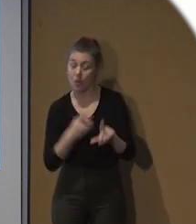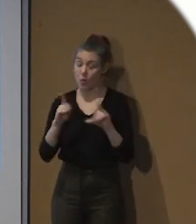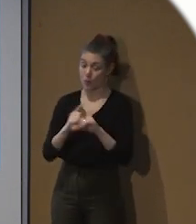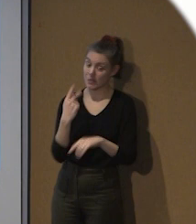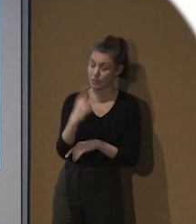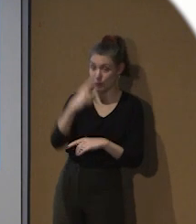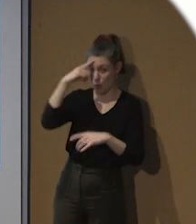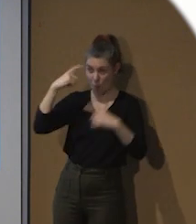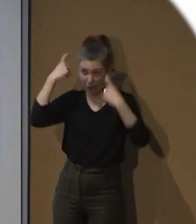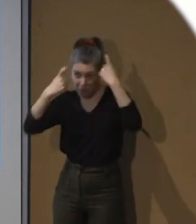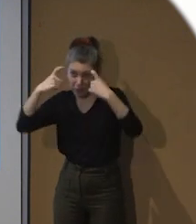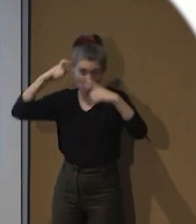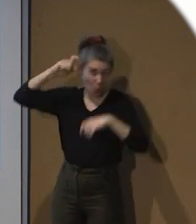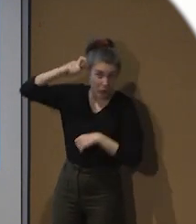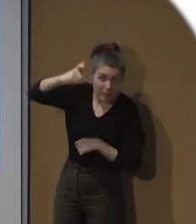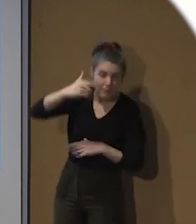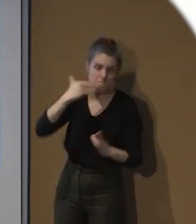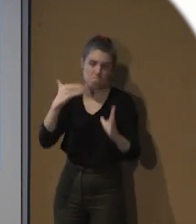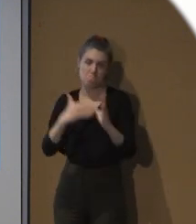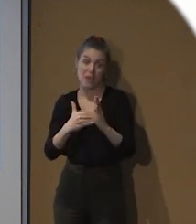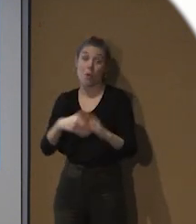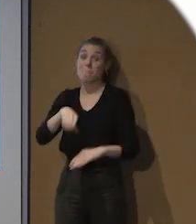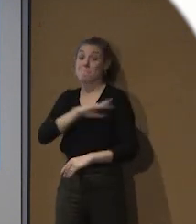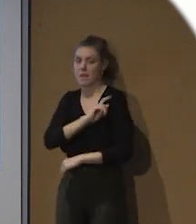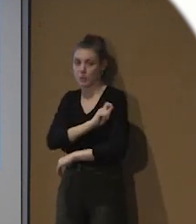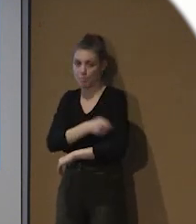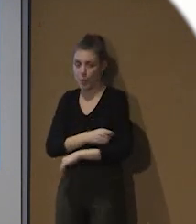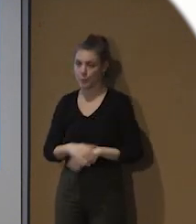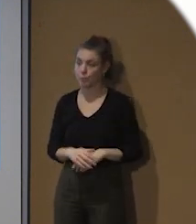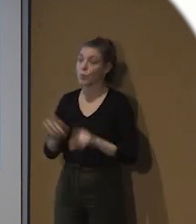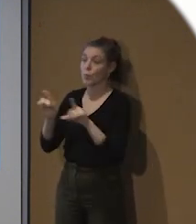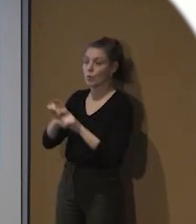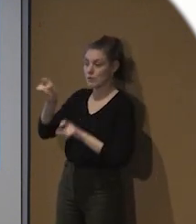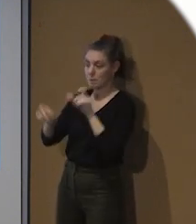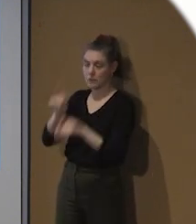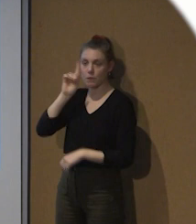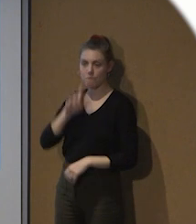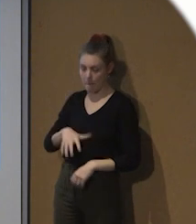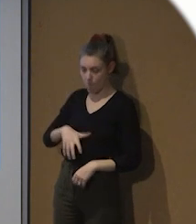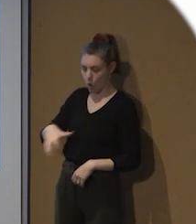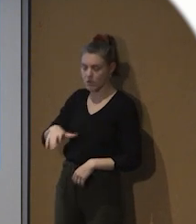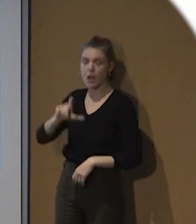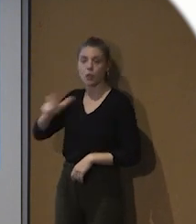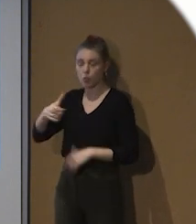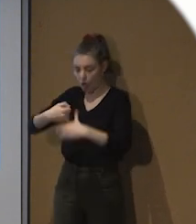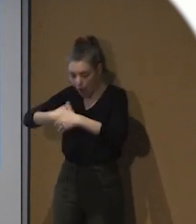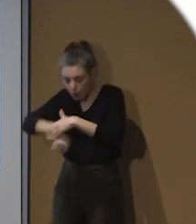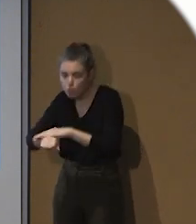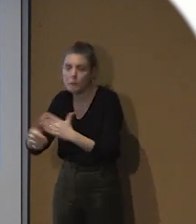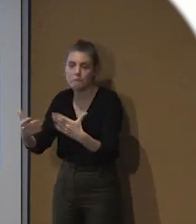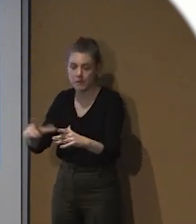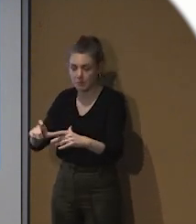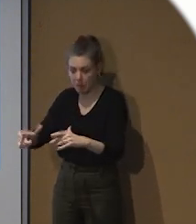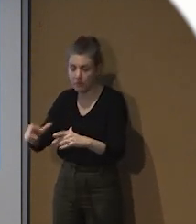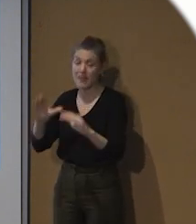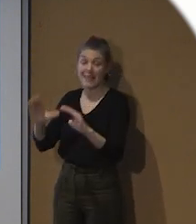en adoptant une activité physique. Pour les femmes enceintes ou en postpartum, donc il a été démontré durant la grossesse, réduction du risque